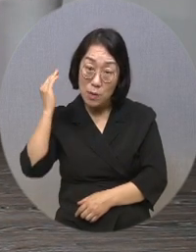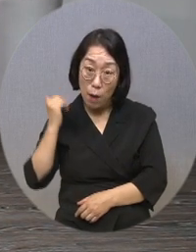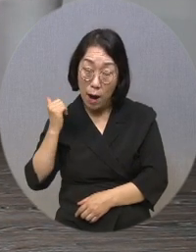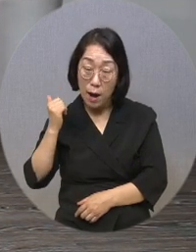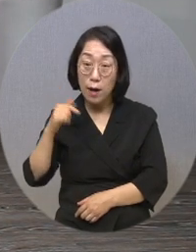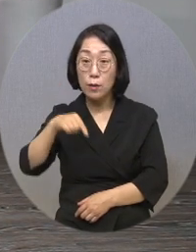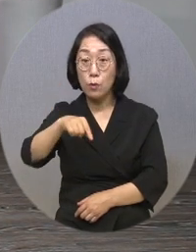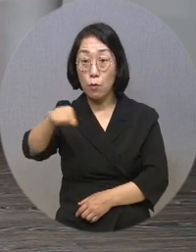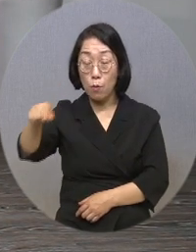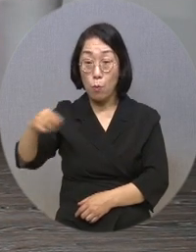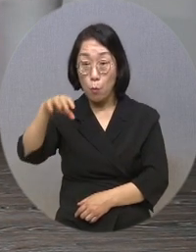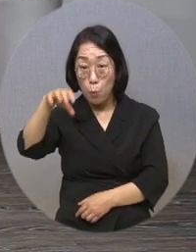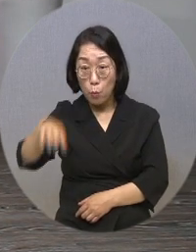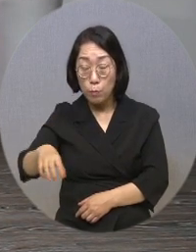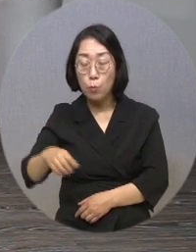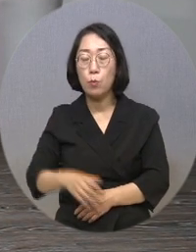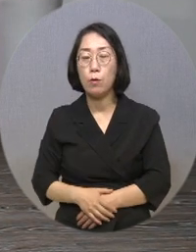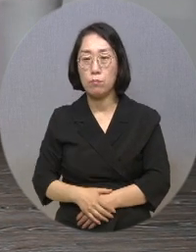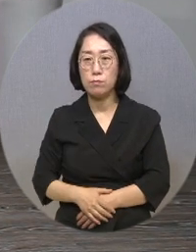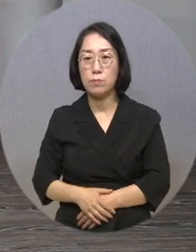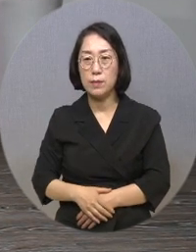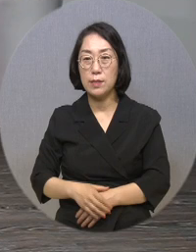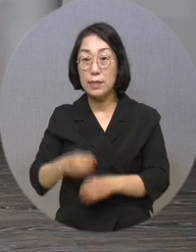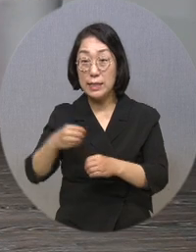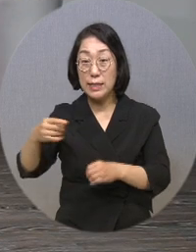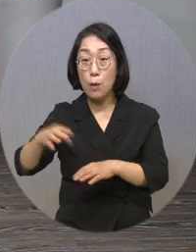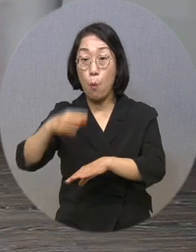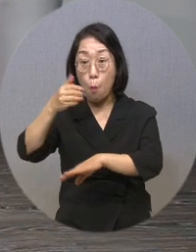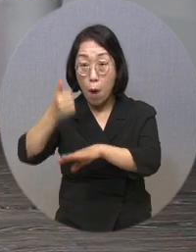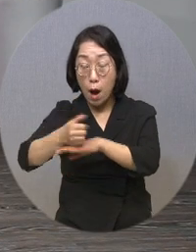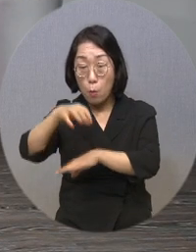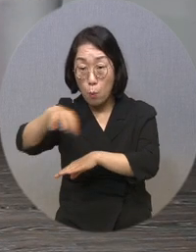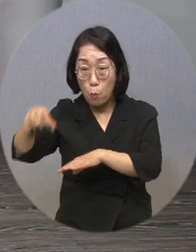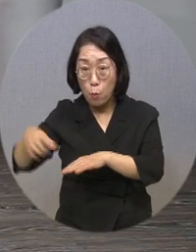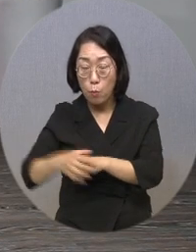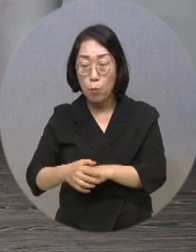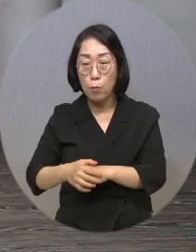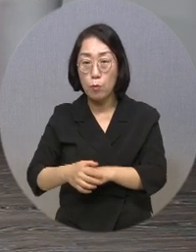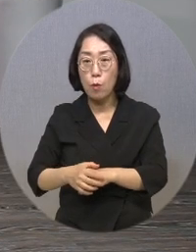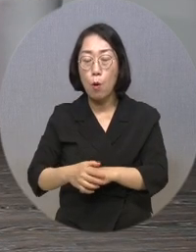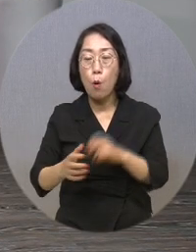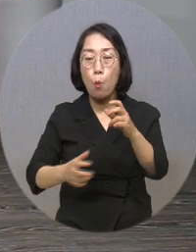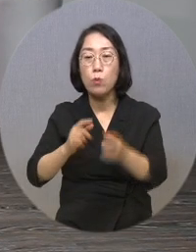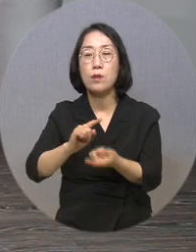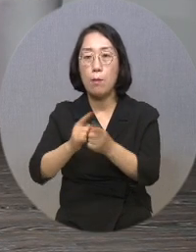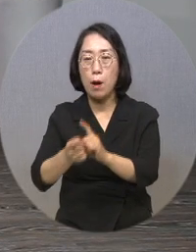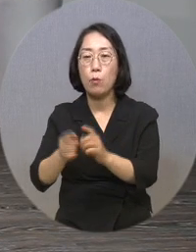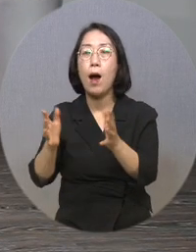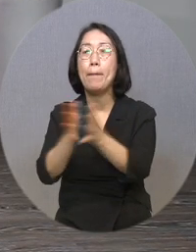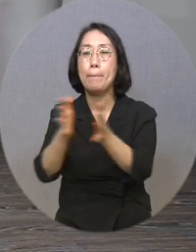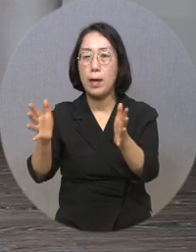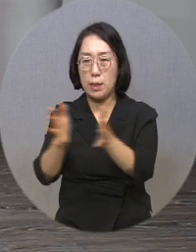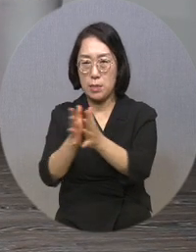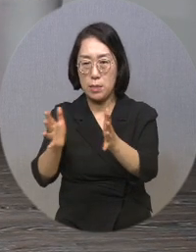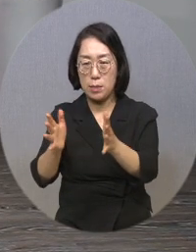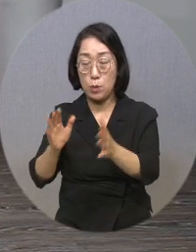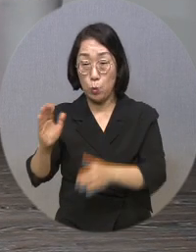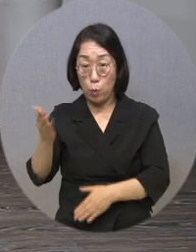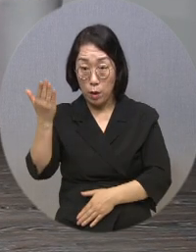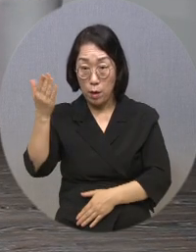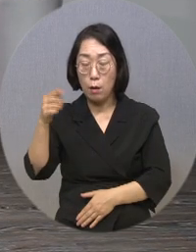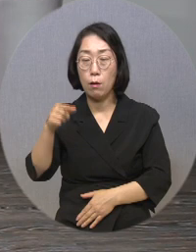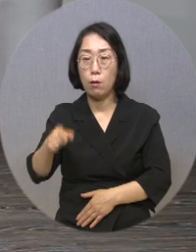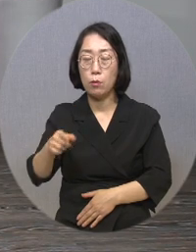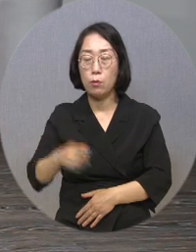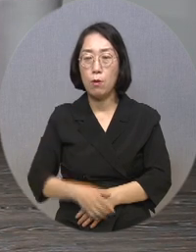신발 공장을 비롯해서 선물 공장들이 많았을 거 아닙니까? 이게 다 아파트 단지로 바뀌거나 주택으로 바뀌었습니다. 그런데 그 당시에 있던